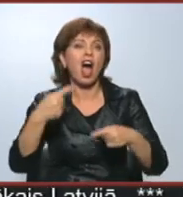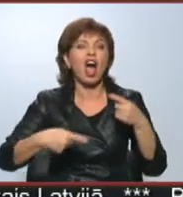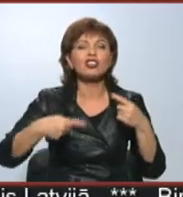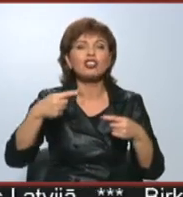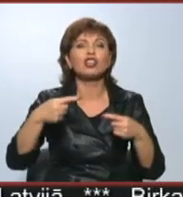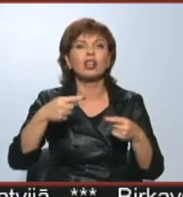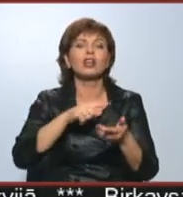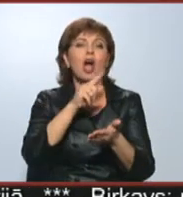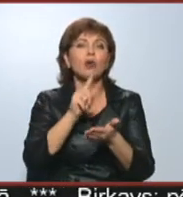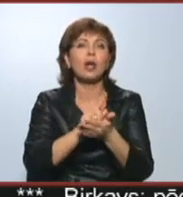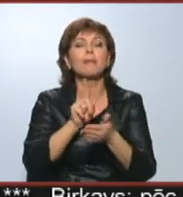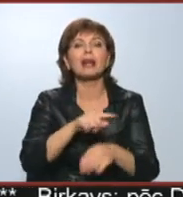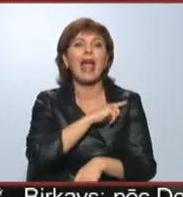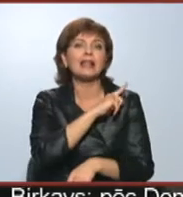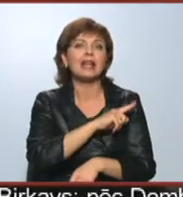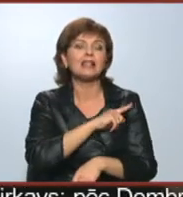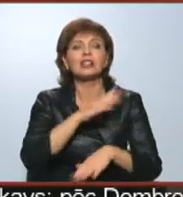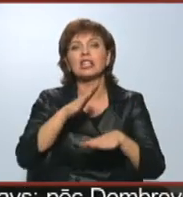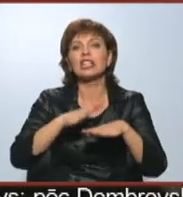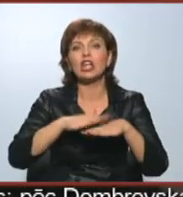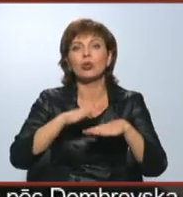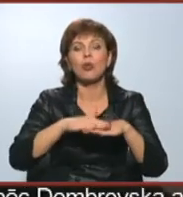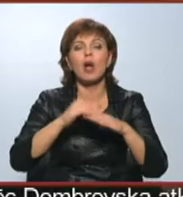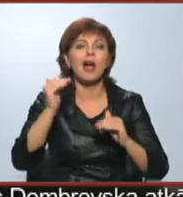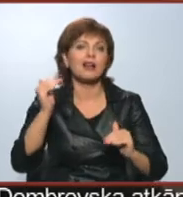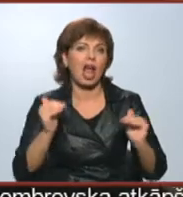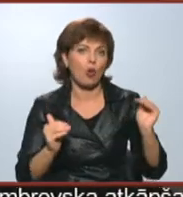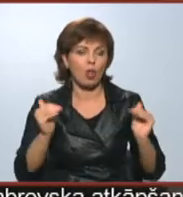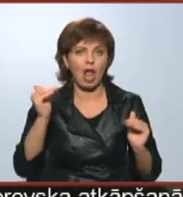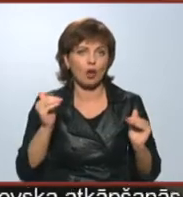enerģētikas tirgus regulējumu. Linda Pagona, Ainis Kupčs, Latvijas televīzija.